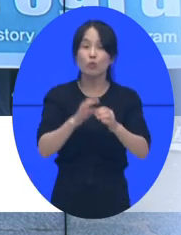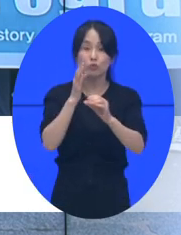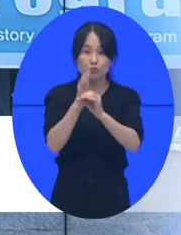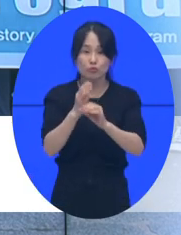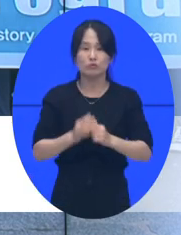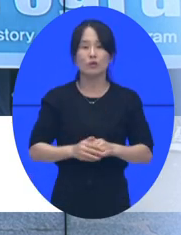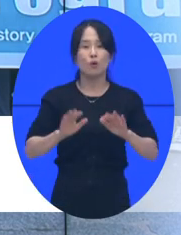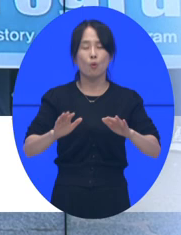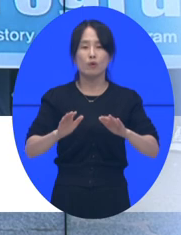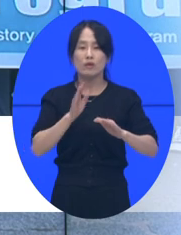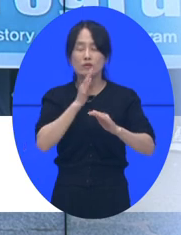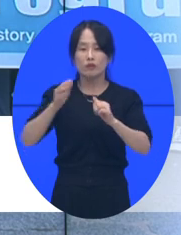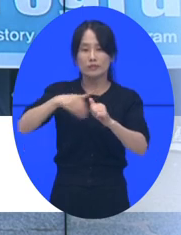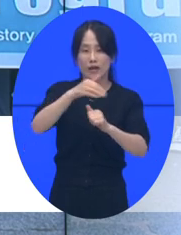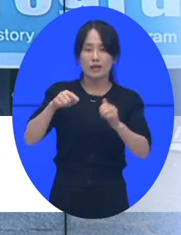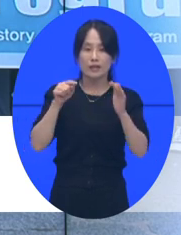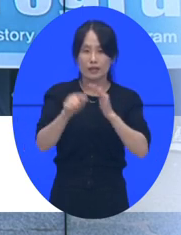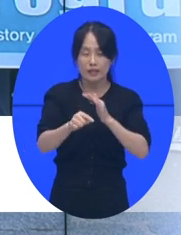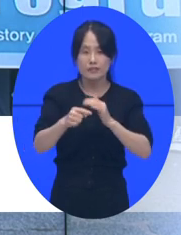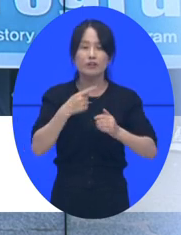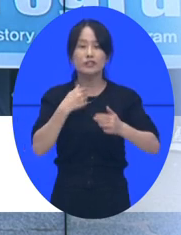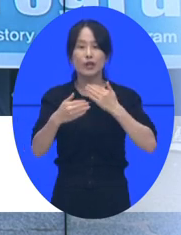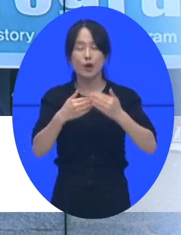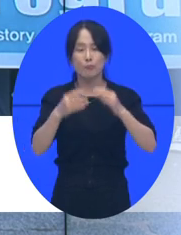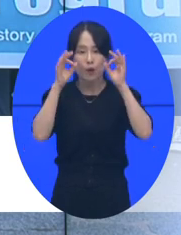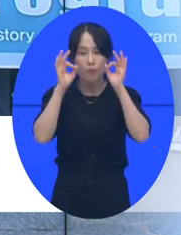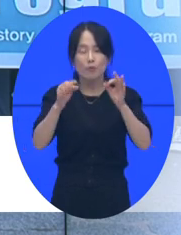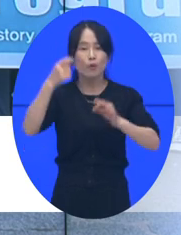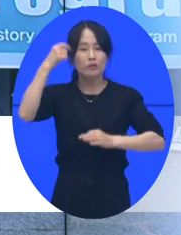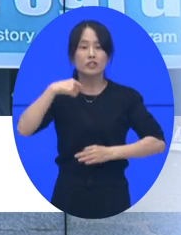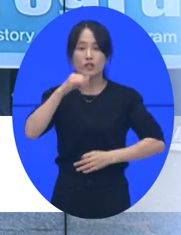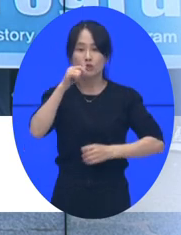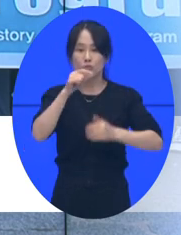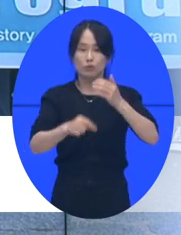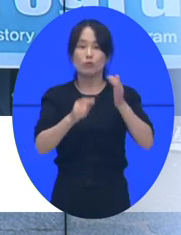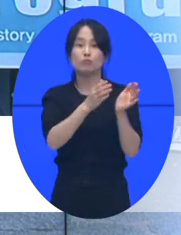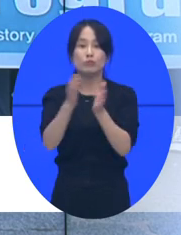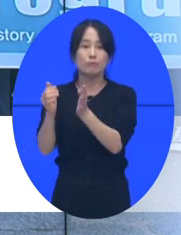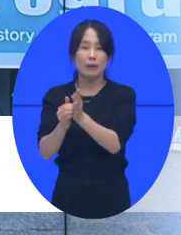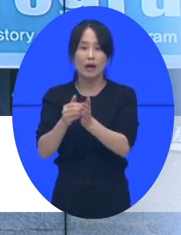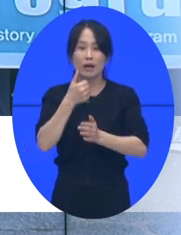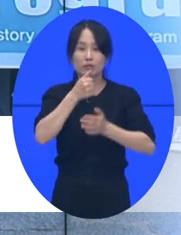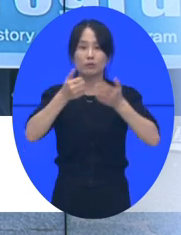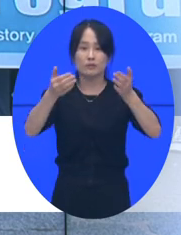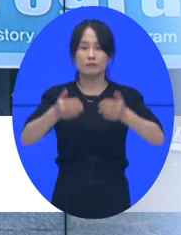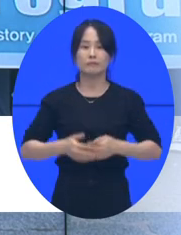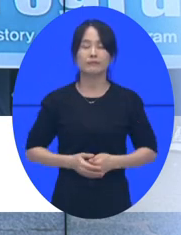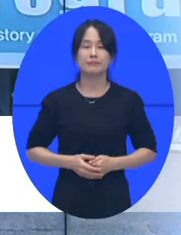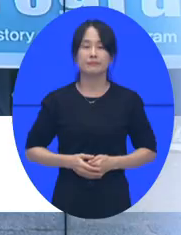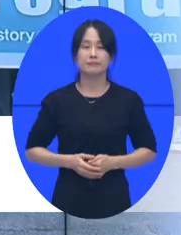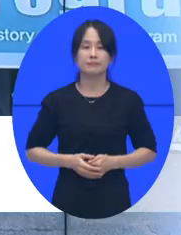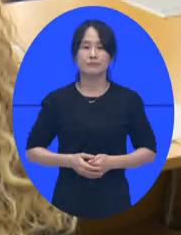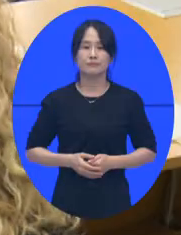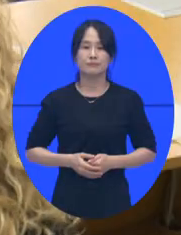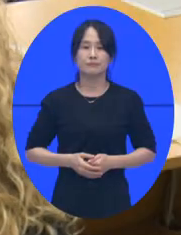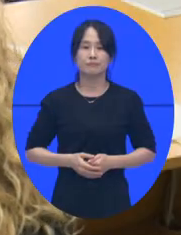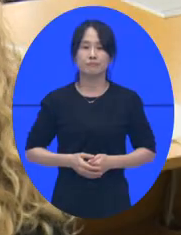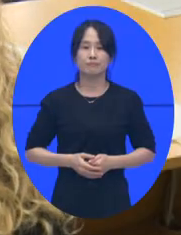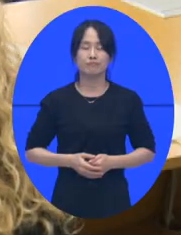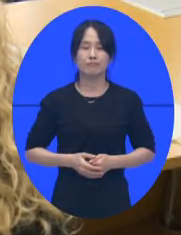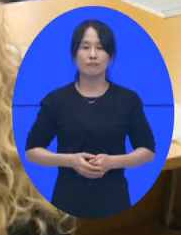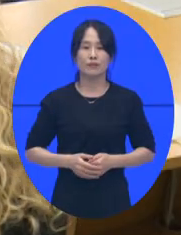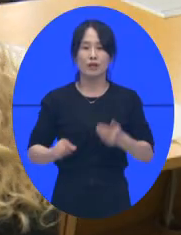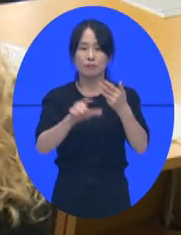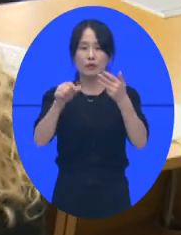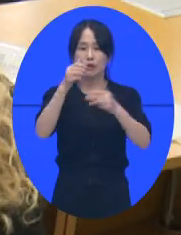올해는 현장 체험 프로그램 비중을 늘려 직접 보고 느낄 수 있는 프로그램을 마련했습니다. 서문영 기자입니다.